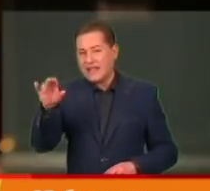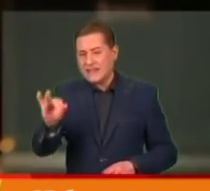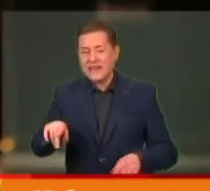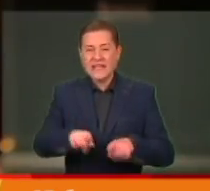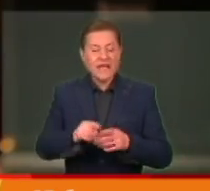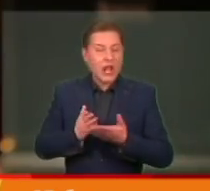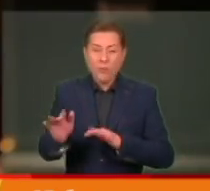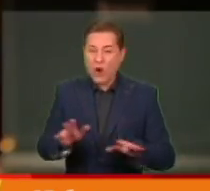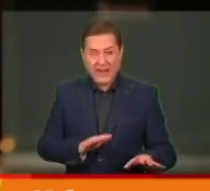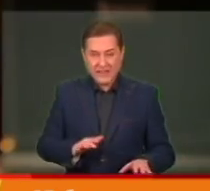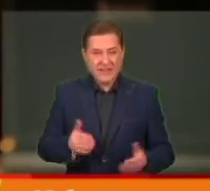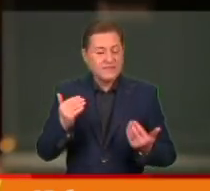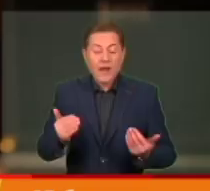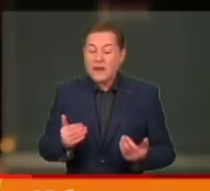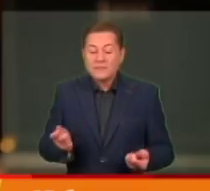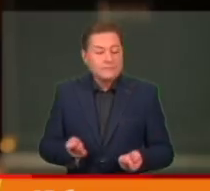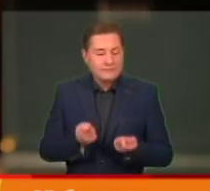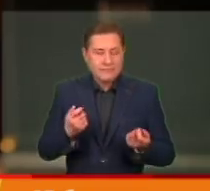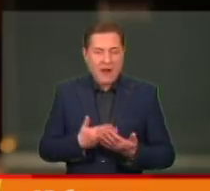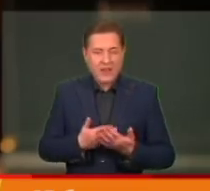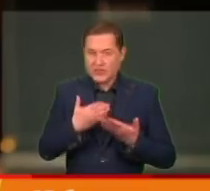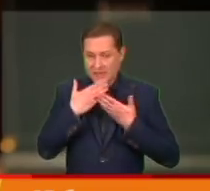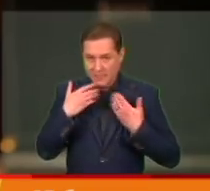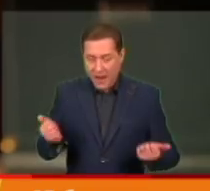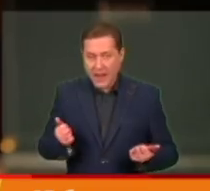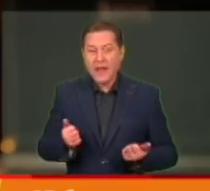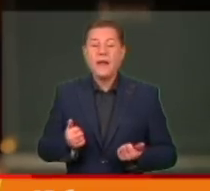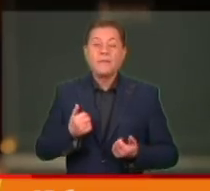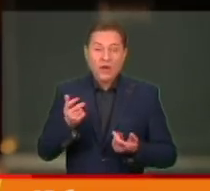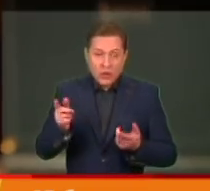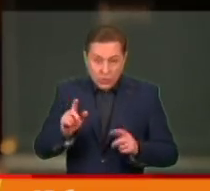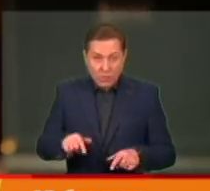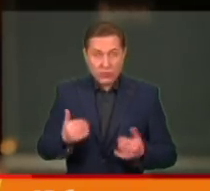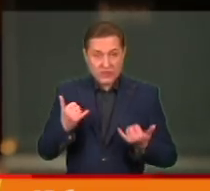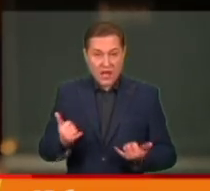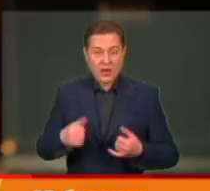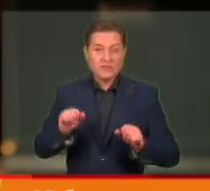політиків зараз, ну, це виключення, зараз їх майже немає. Тому зараз можливі оці всі